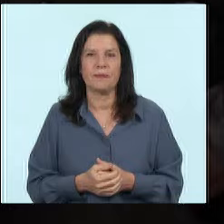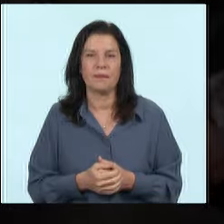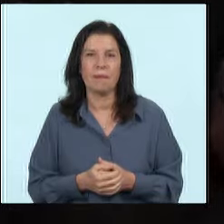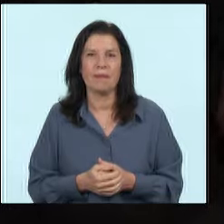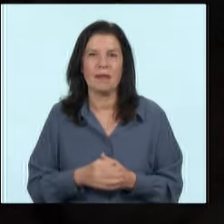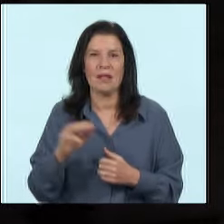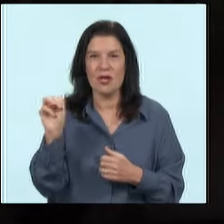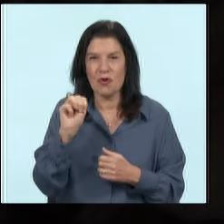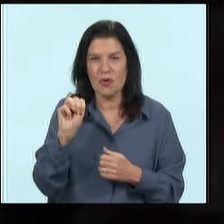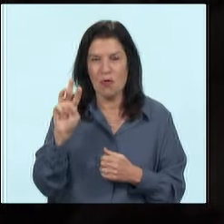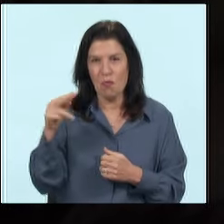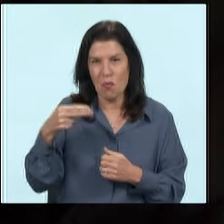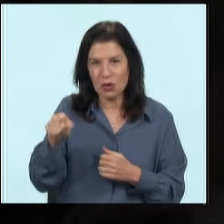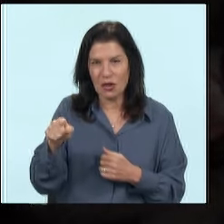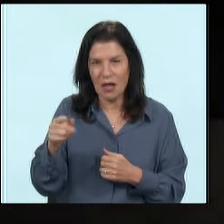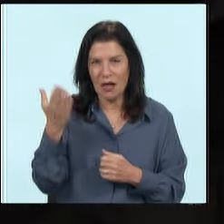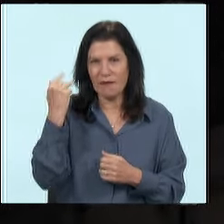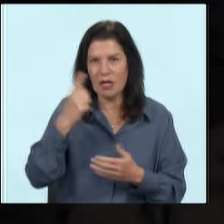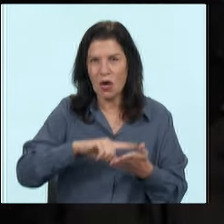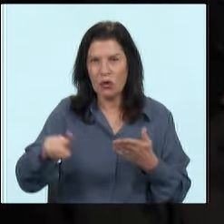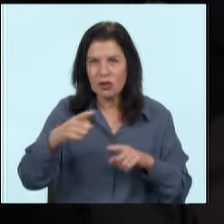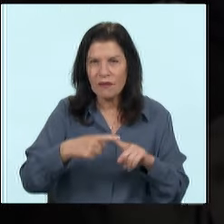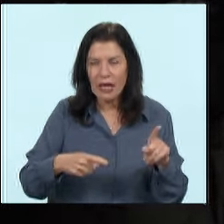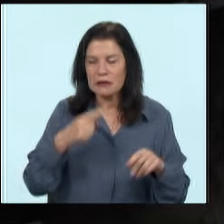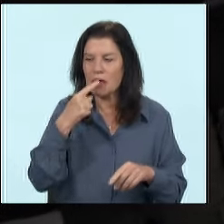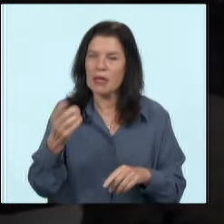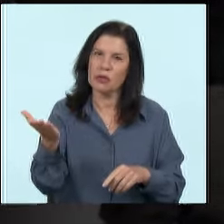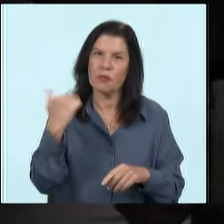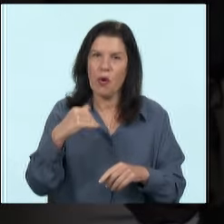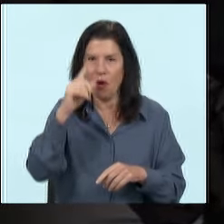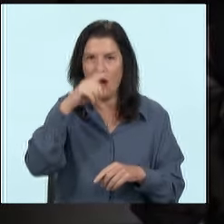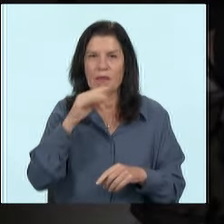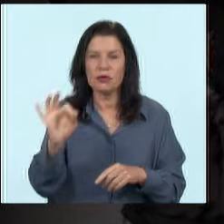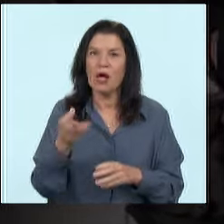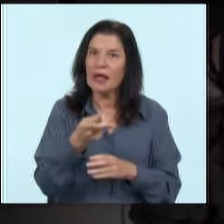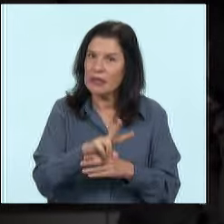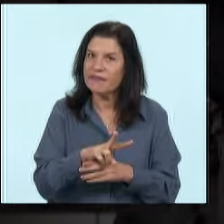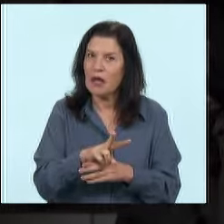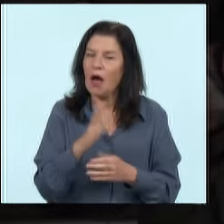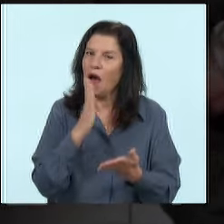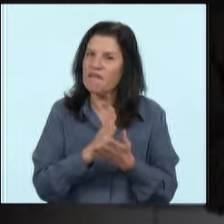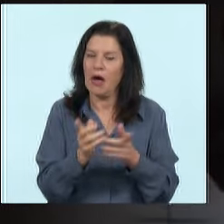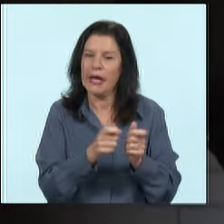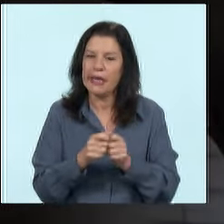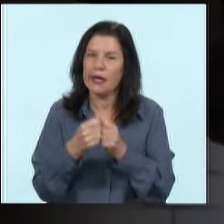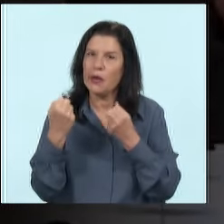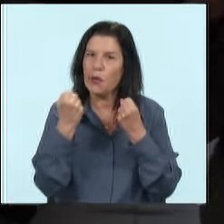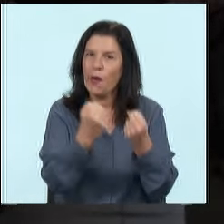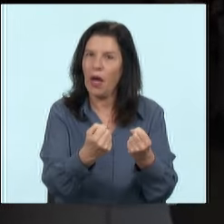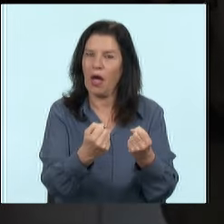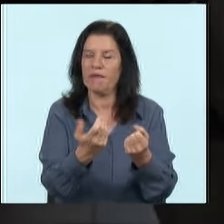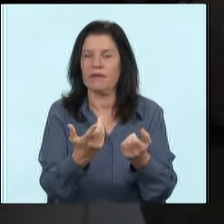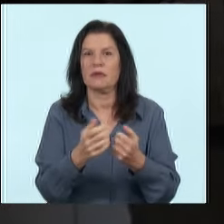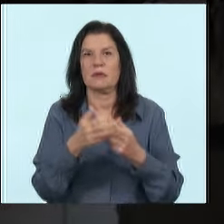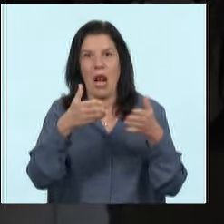וחצי? חודש וחצי, וקראתי לו אליי, אמרתי לו, תקשיב, אבא שלך נפטר. ארגנו כבר רכב שייכנס להוציא אותך. אתה הודעת לו?